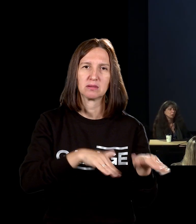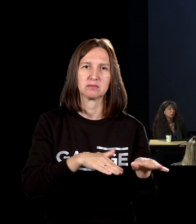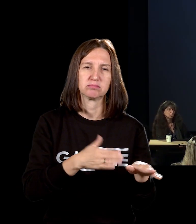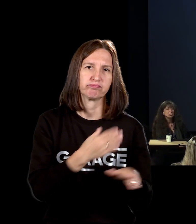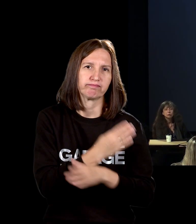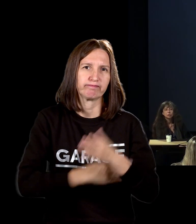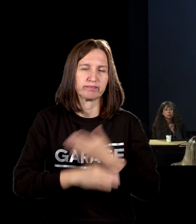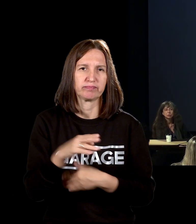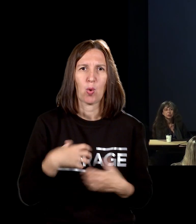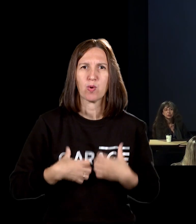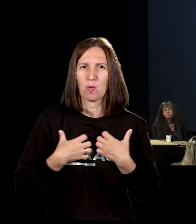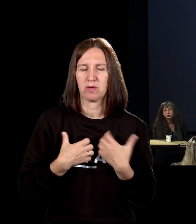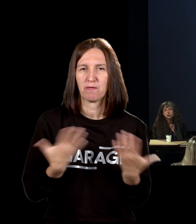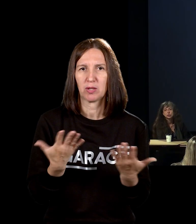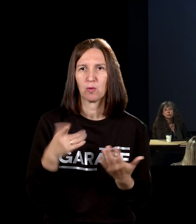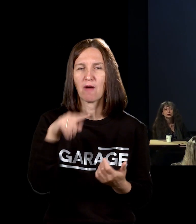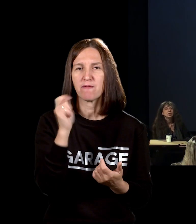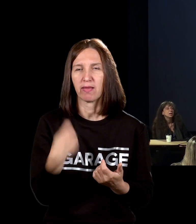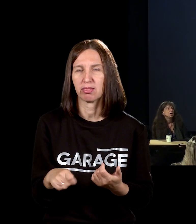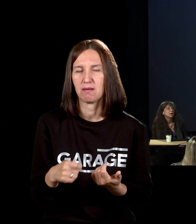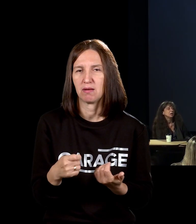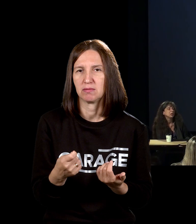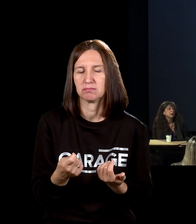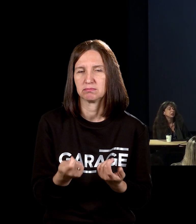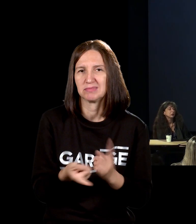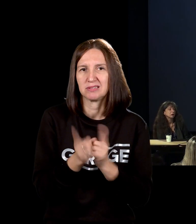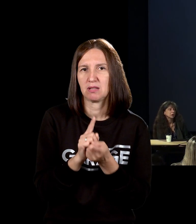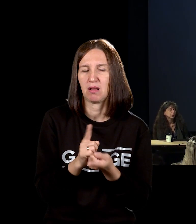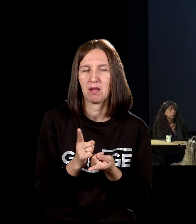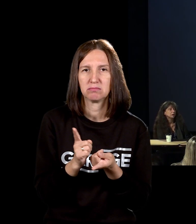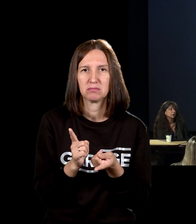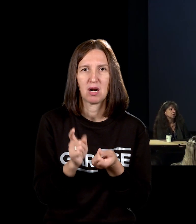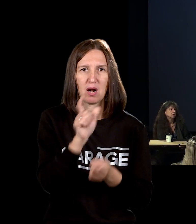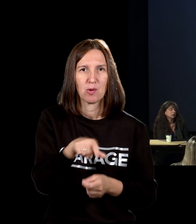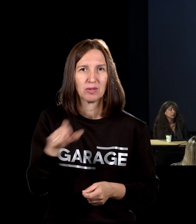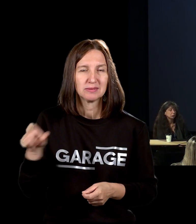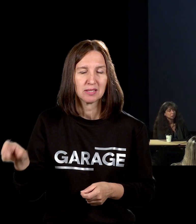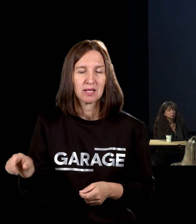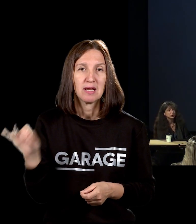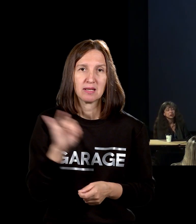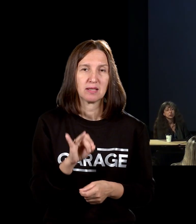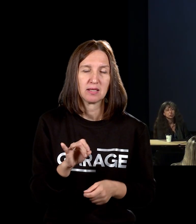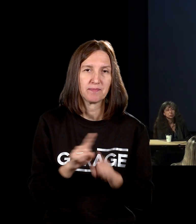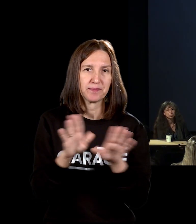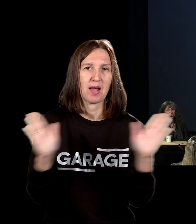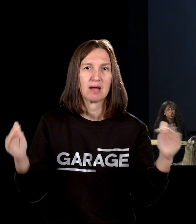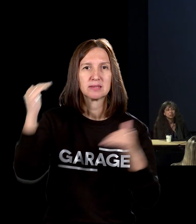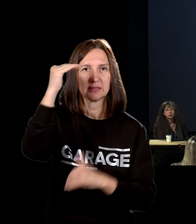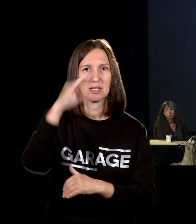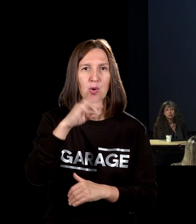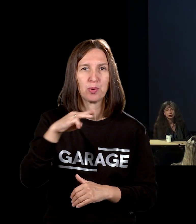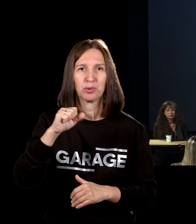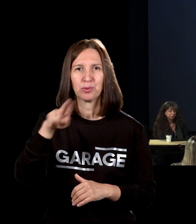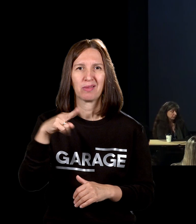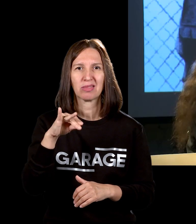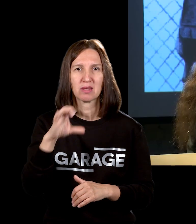как бы уродов, в которых война превращает людей, одна из, как раз та картина от Дикса, которая была